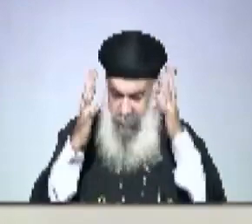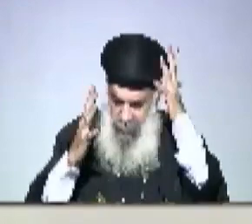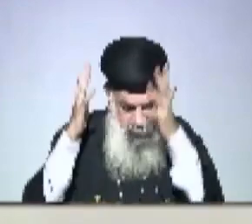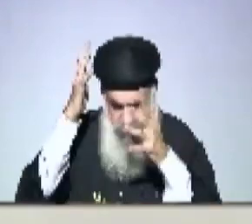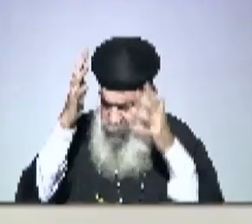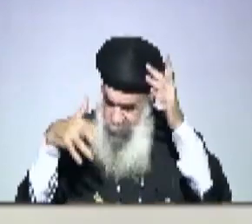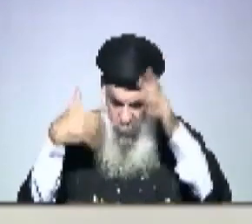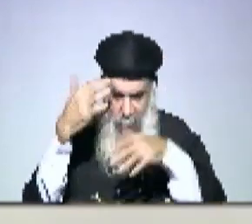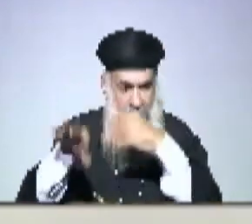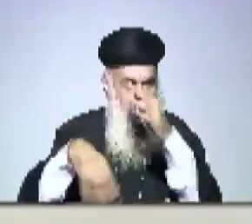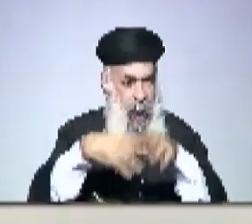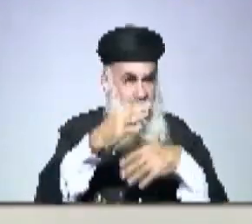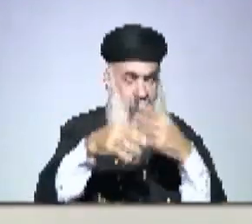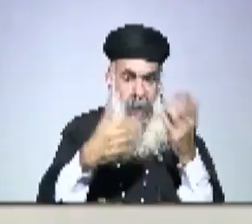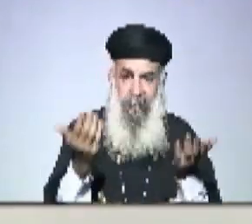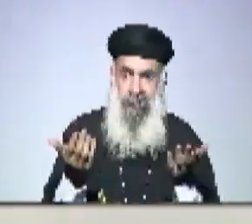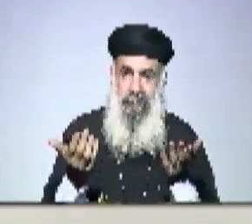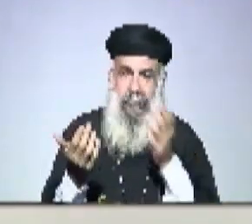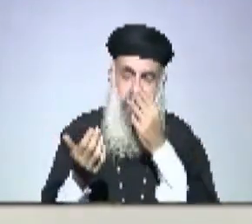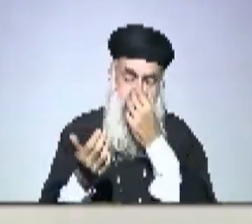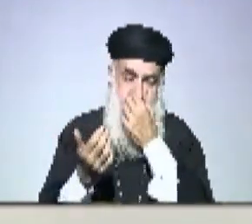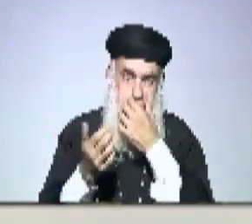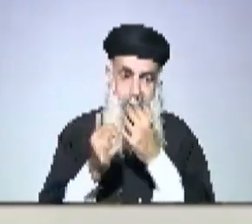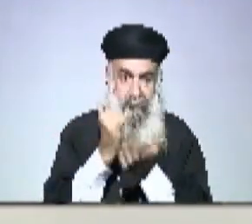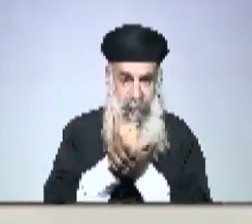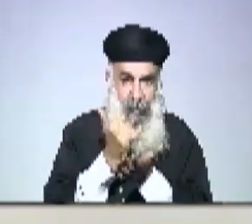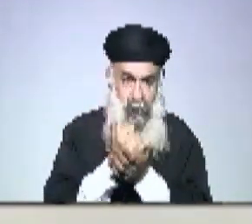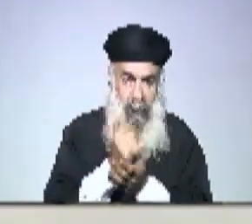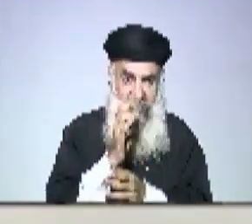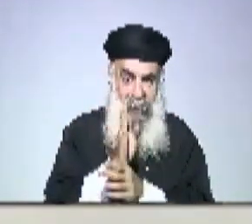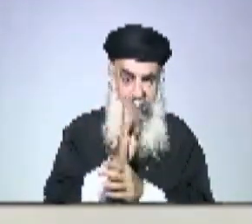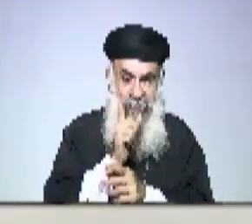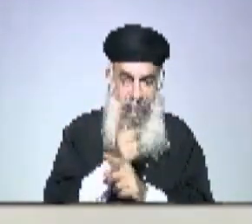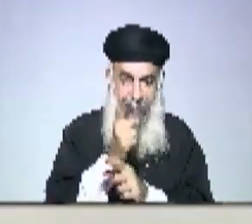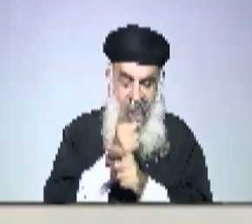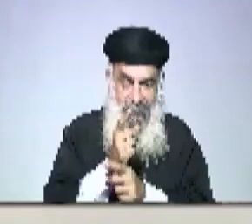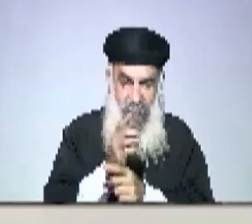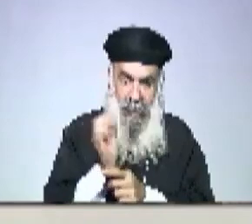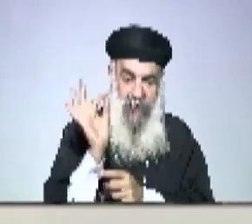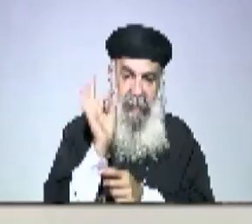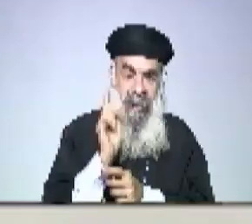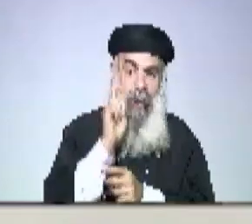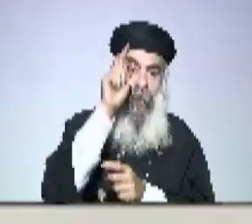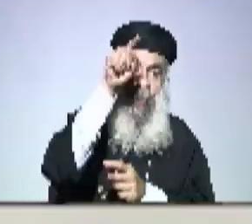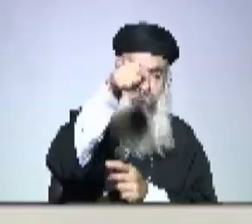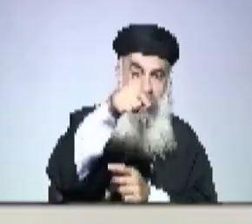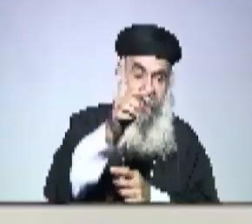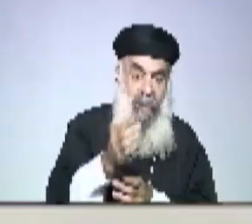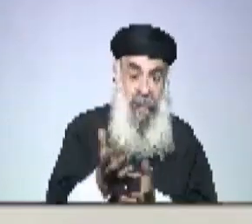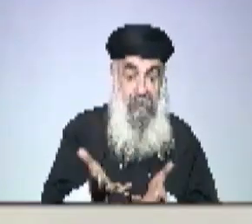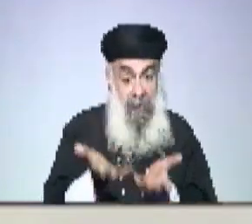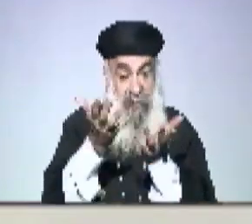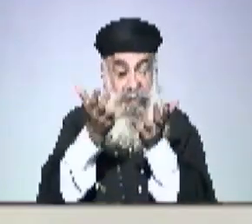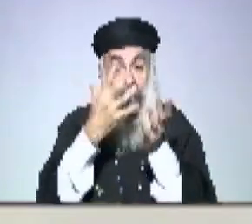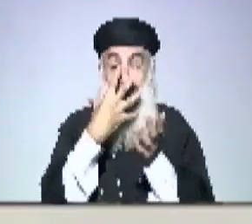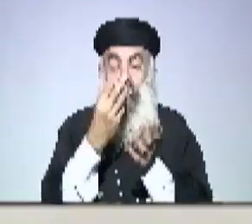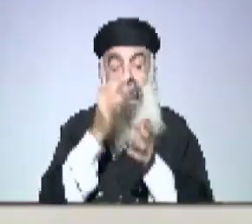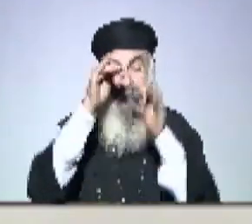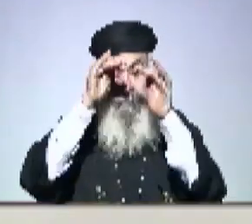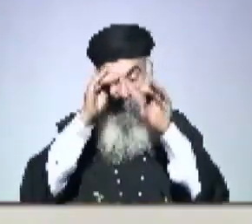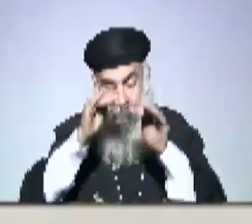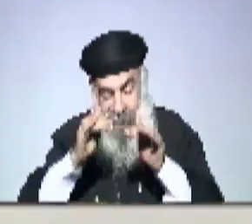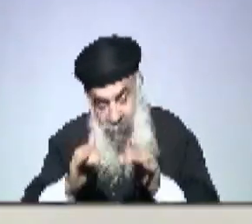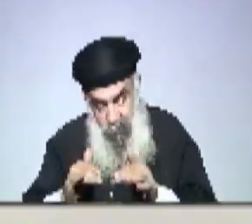برجله هو اللي مؤتمن على التعليم في الكنيسه ده هدفه في الاخر ايه ان الناس تنمو في الروح ولا انزلهم